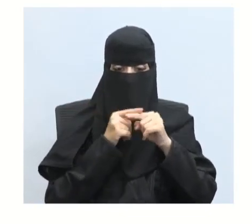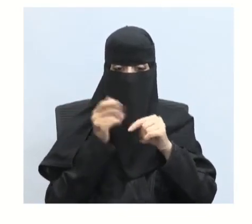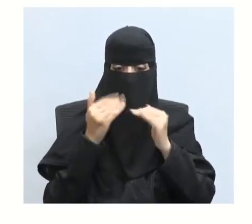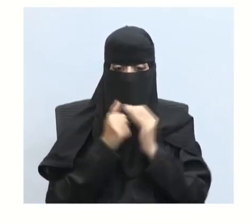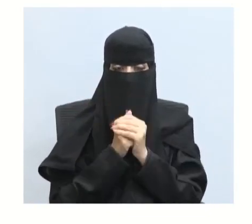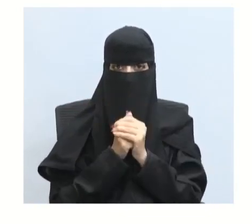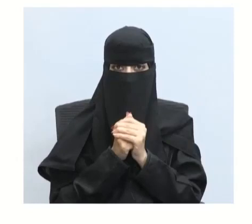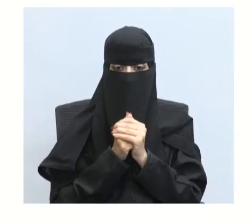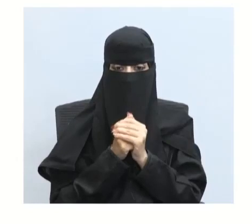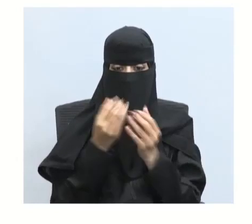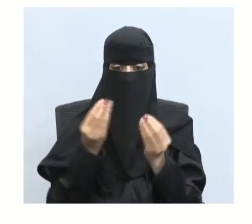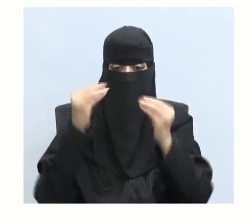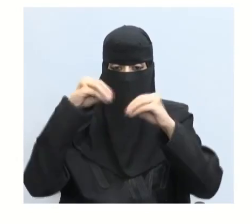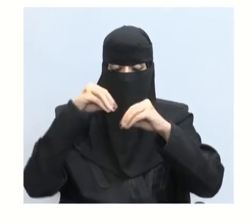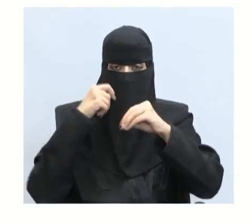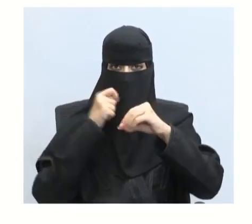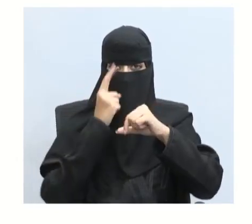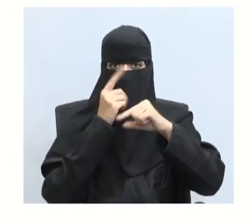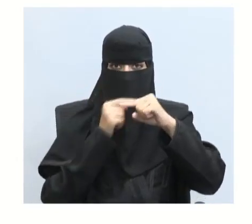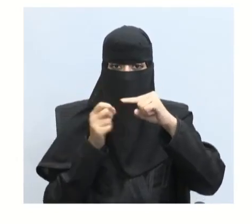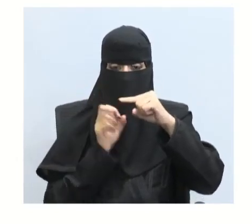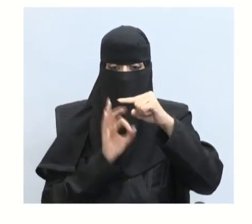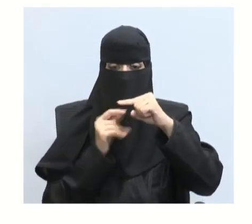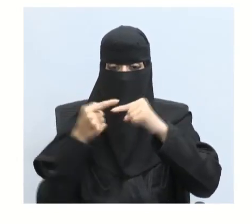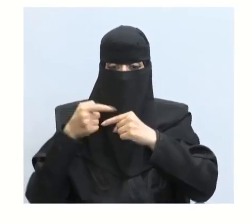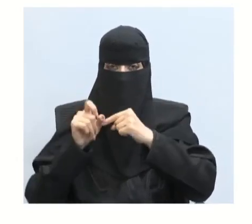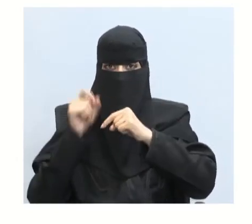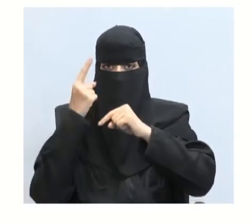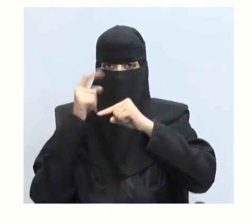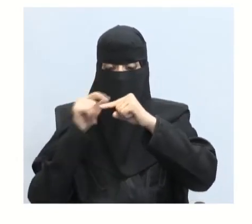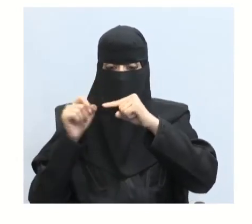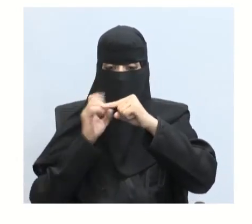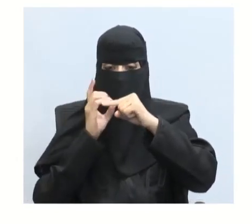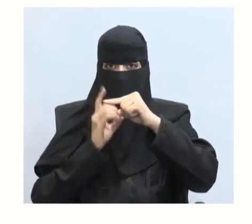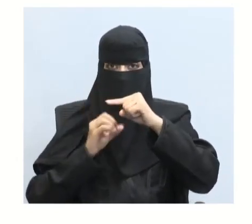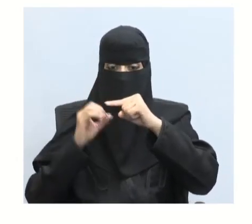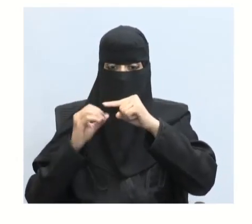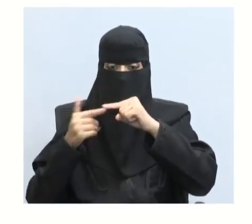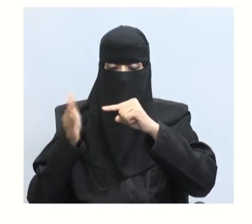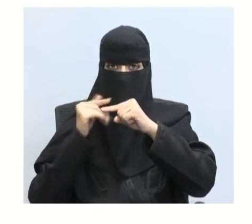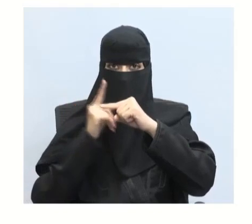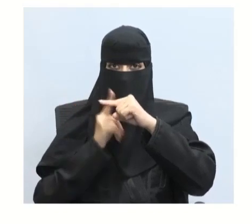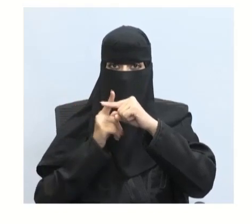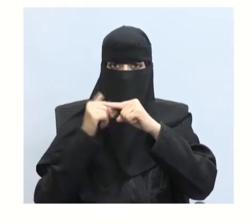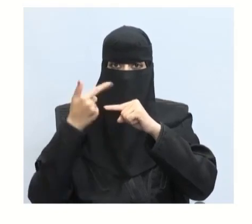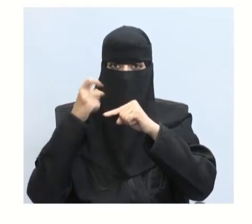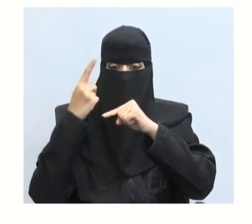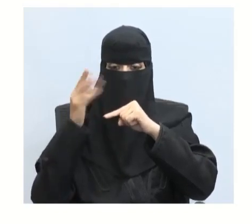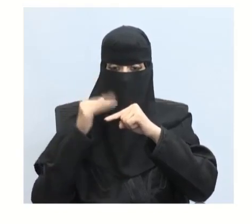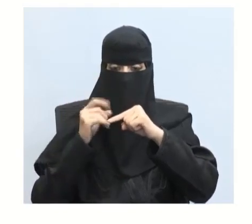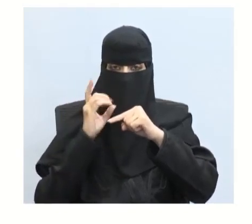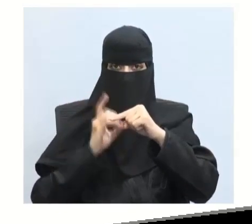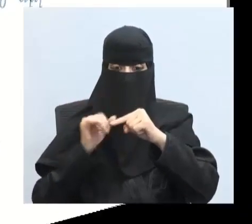الجسم مضافا اليه مقلوب بعد الصوره البعد البؤري دائما موجب في الم المت